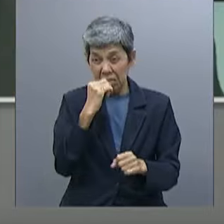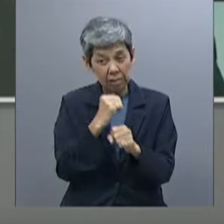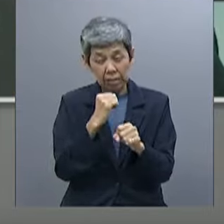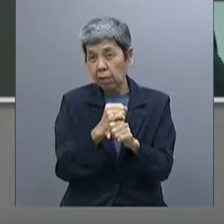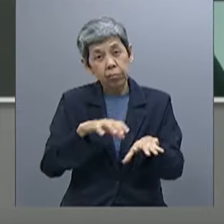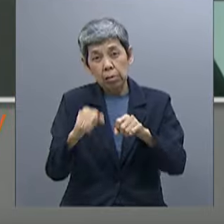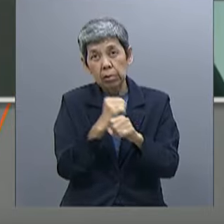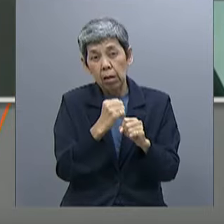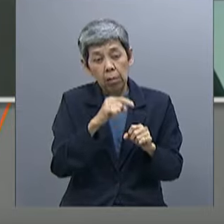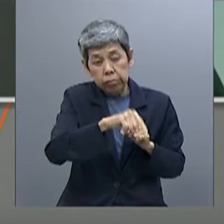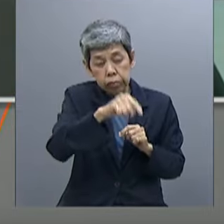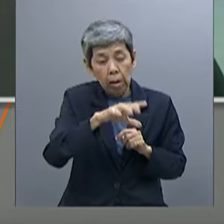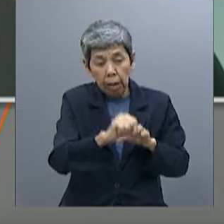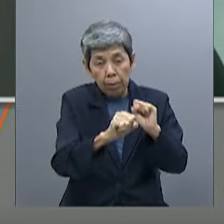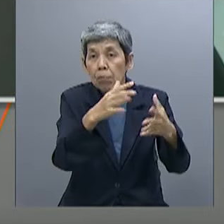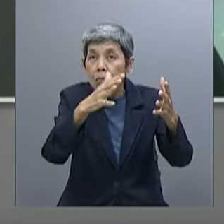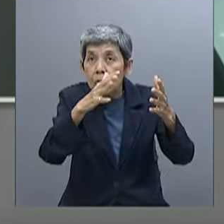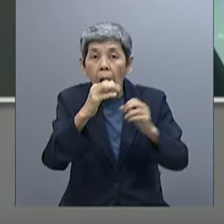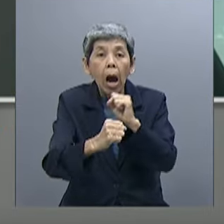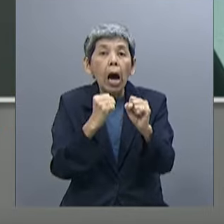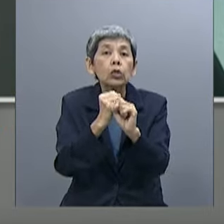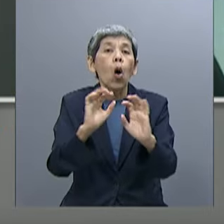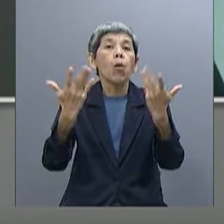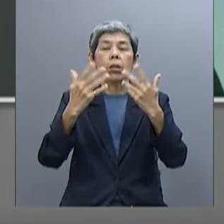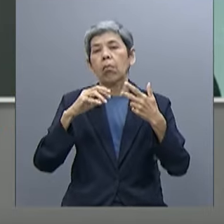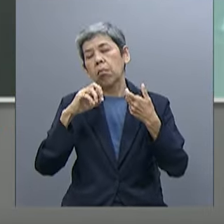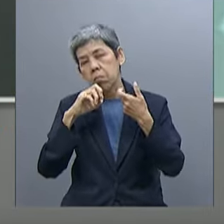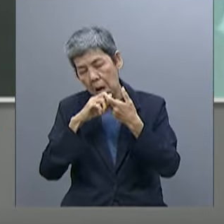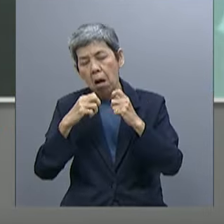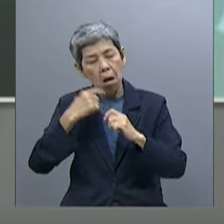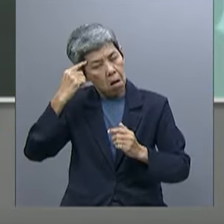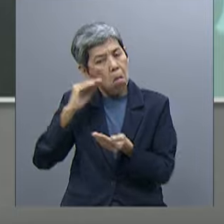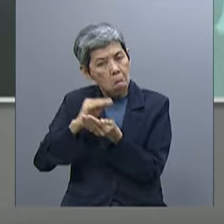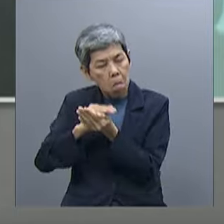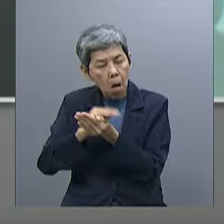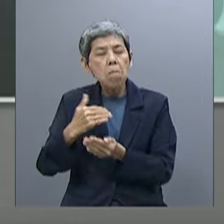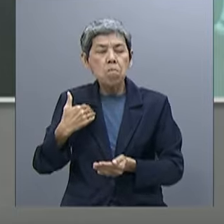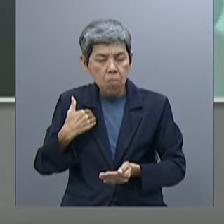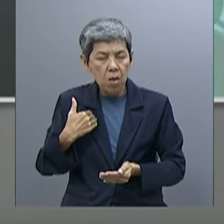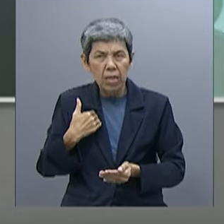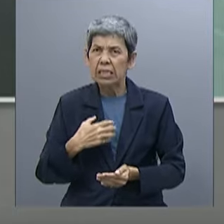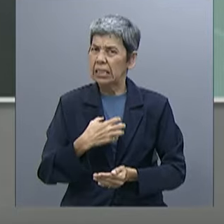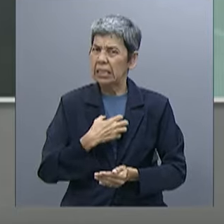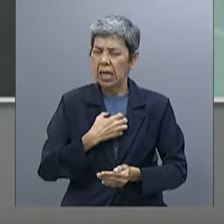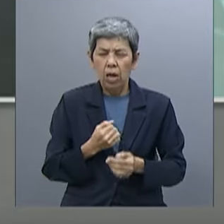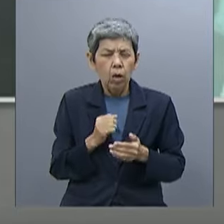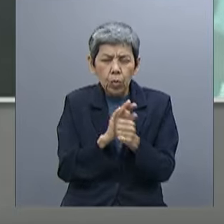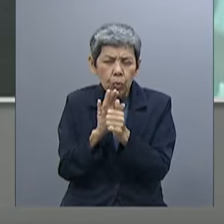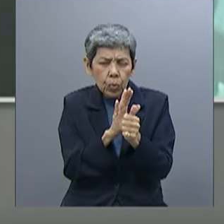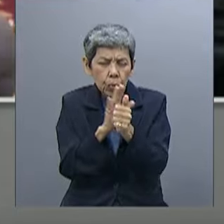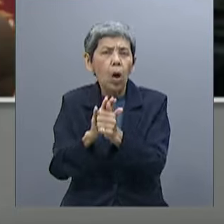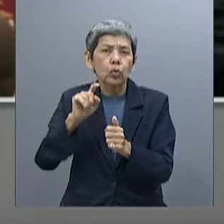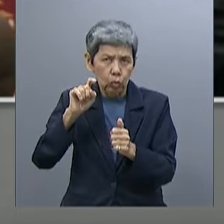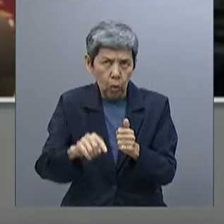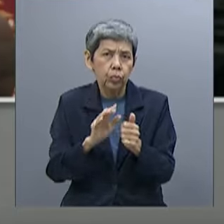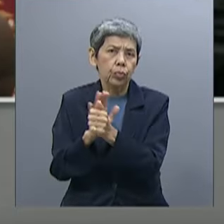ำเนินคดีกับใครได้และเมื่อหมดอายุความเนี่ยจะยิ่งสร้างบาดแผลมากขึ้นจึงควรจะต้องหาทางเยียวยาเพิ่มเติมใน